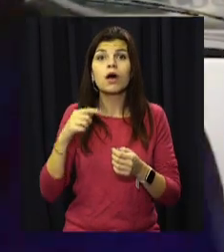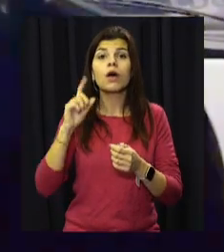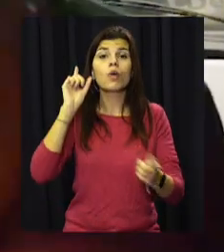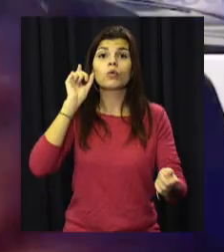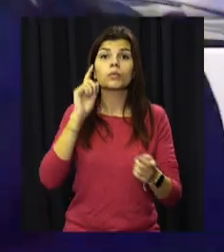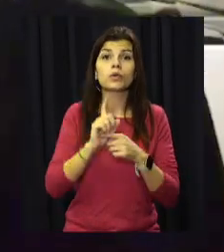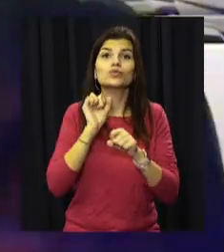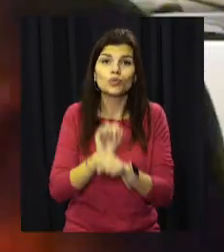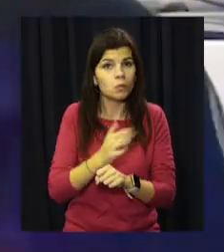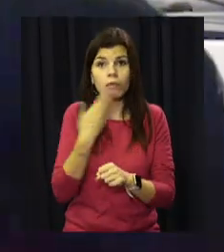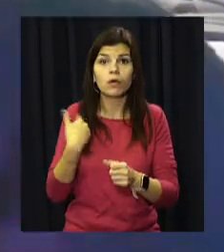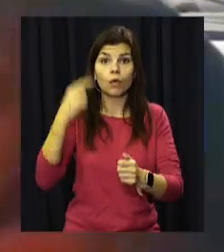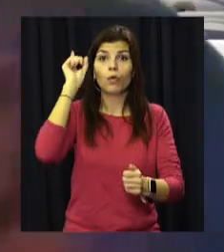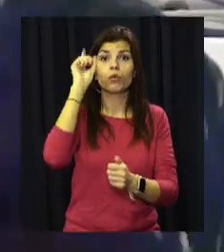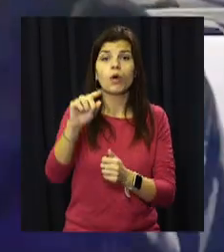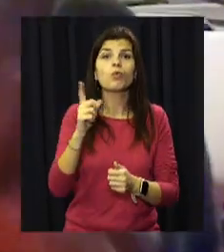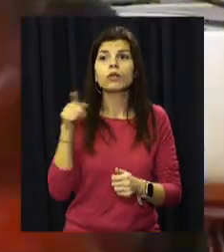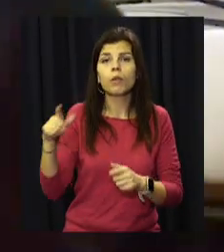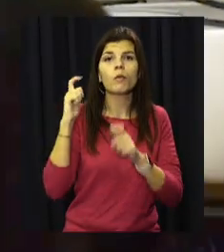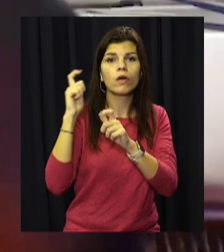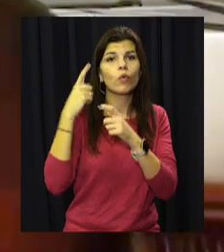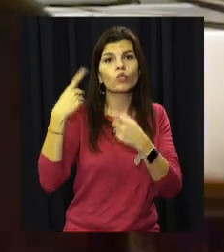тут стояла фура, я не мог припарковаться.